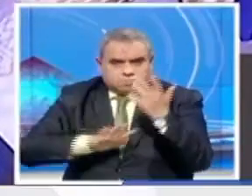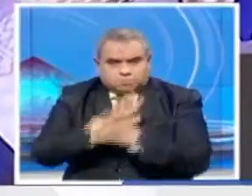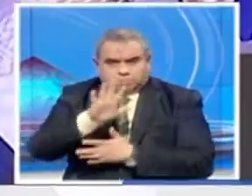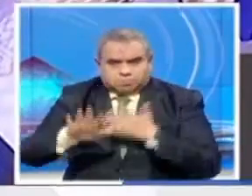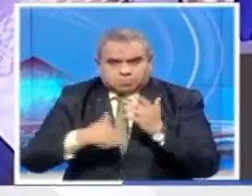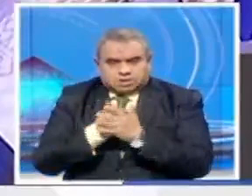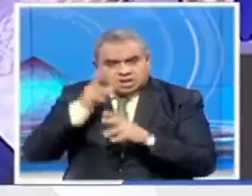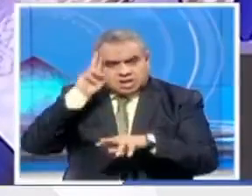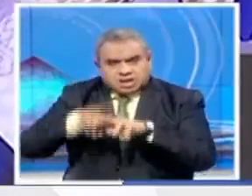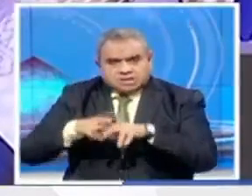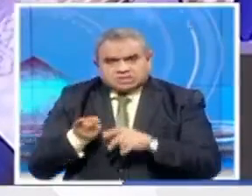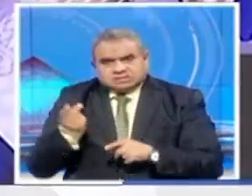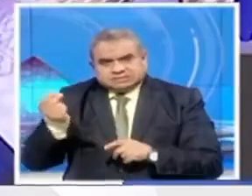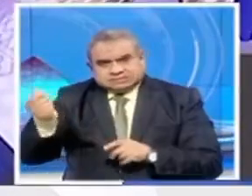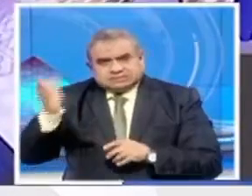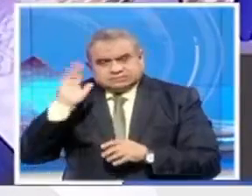ضد إسرائيل،